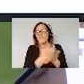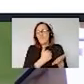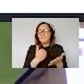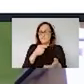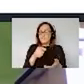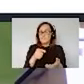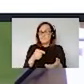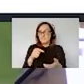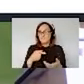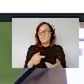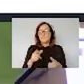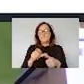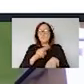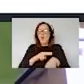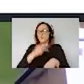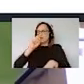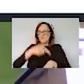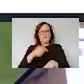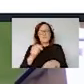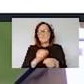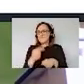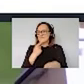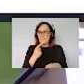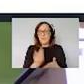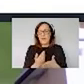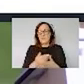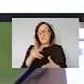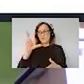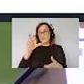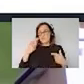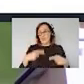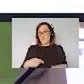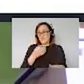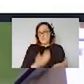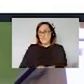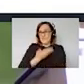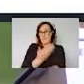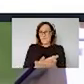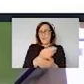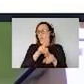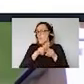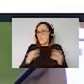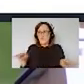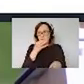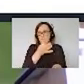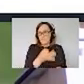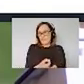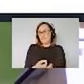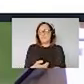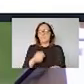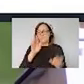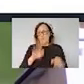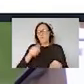posiąść w tę godzinę, jest ogromny, bo te prawie 300 osób zaproponowało bardzo różne rzeczy i moglibyśmy zrobić